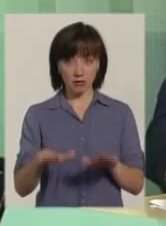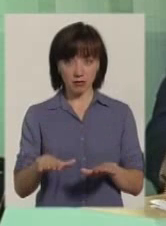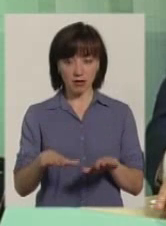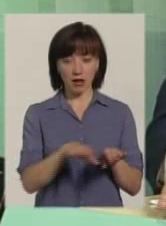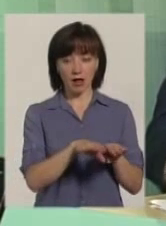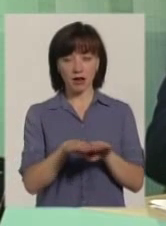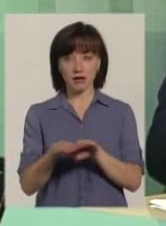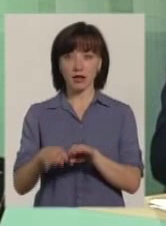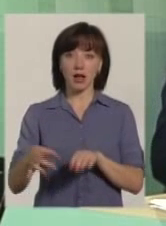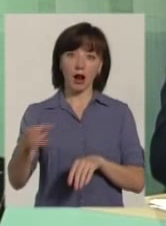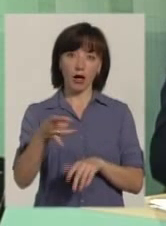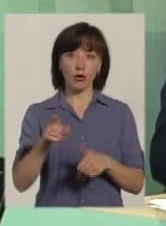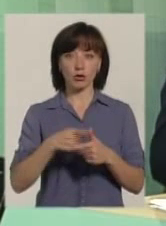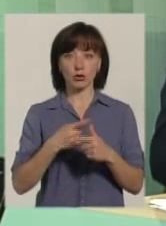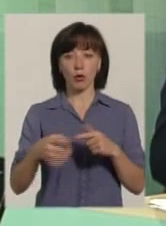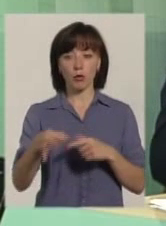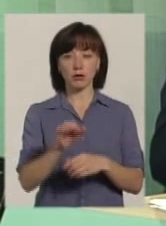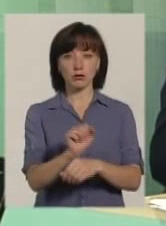рівні району чи області,